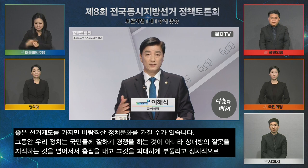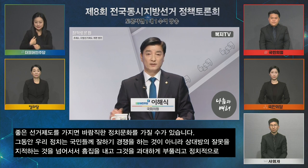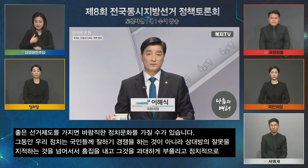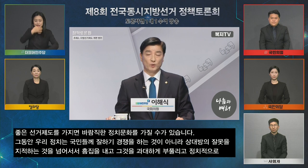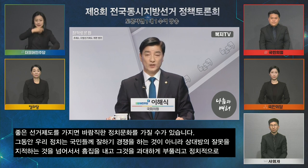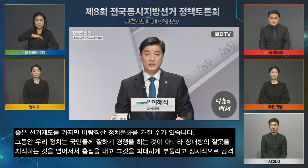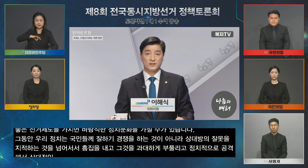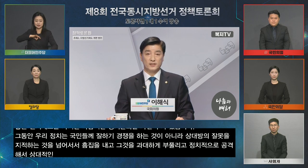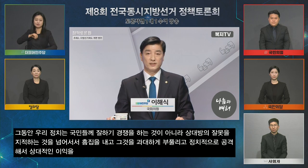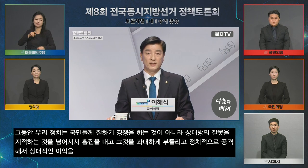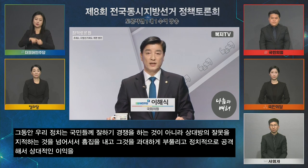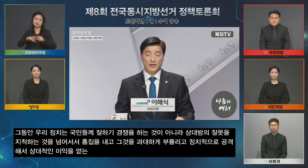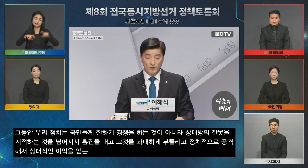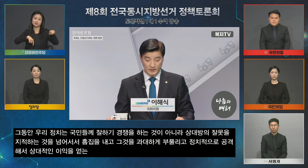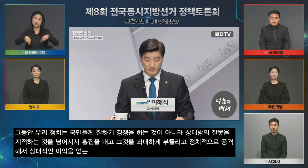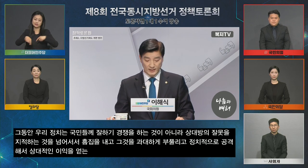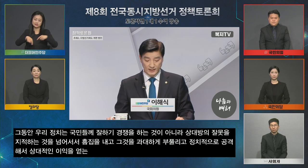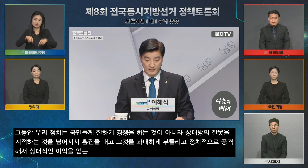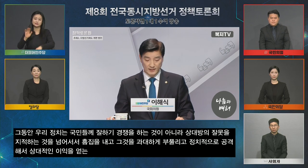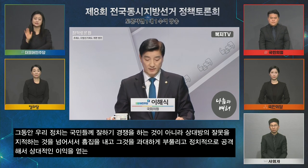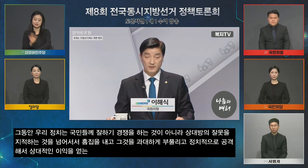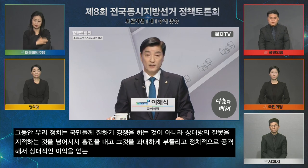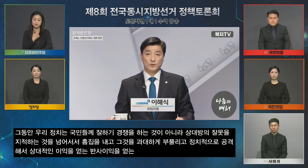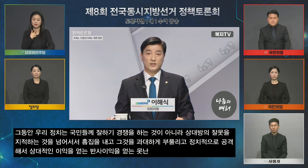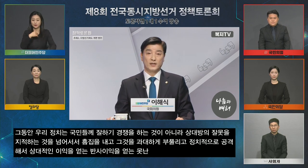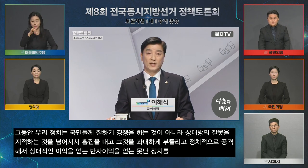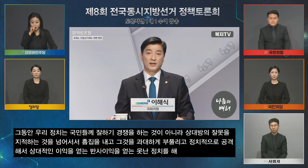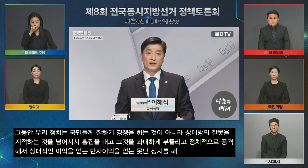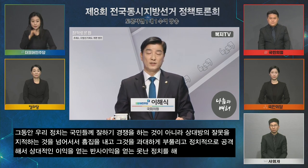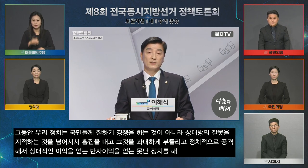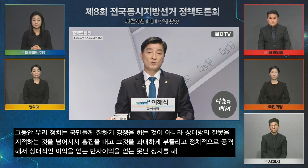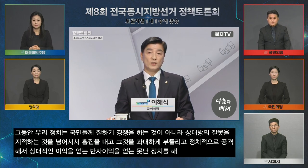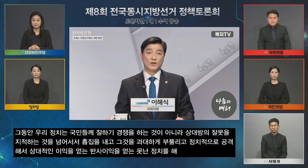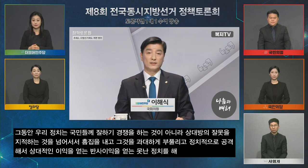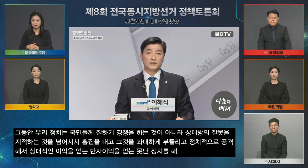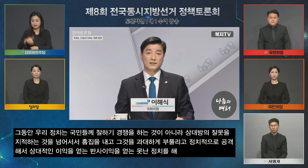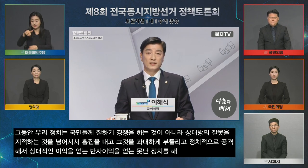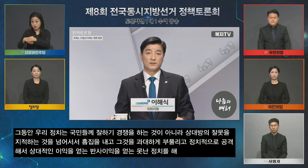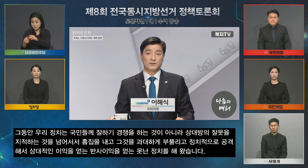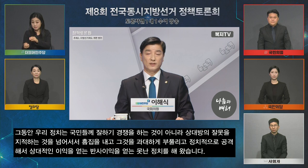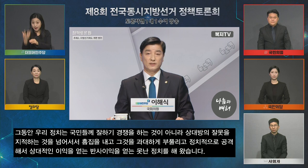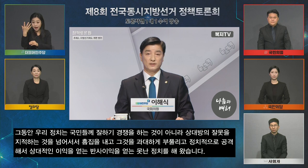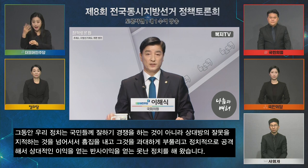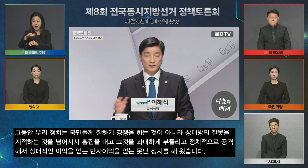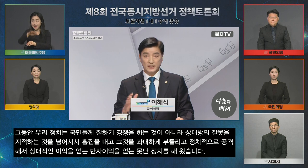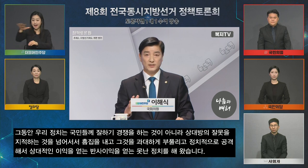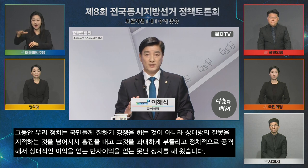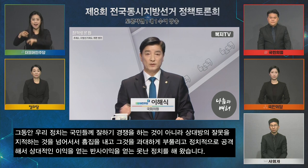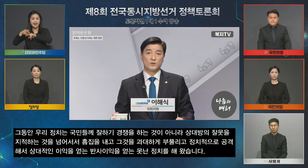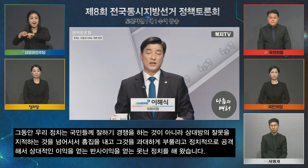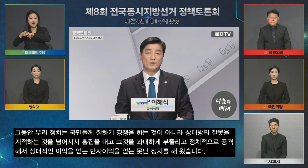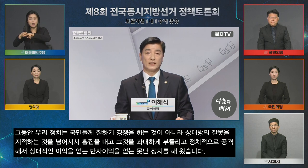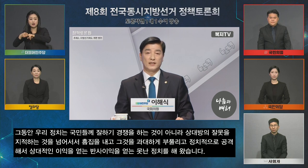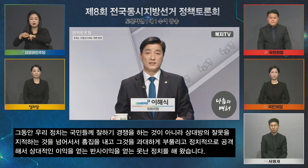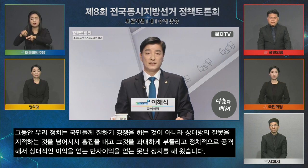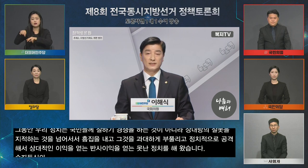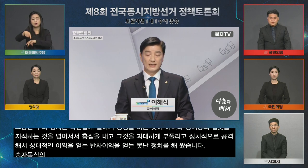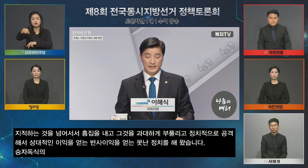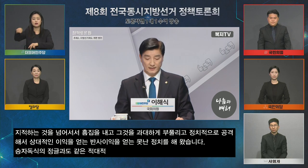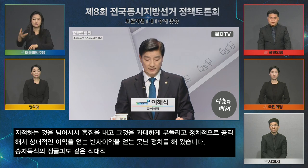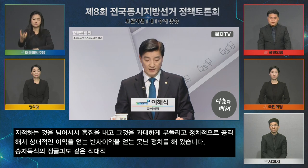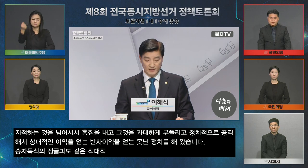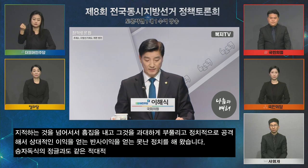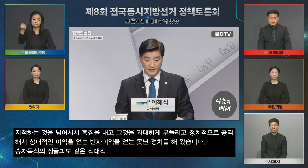반사의 이익을 얻는 못난 정치를 해왔습니다. 승자독식의 정글과도 같은 적대적인 공생관계